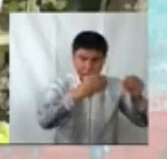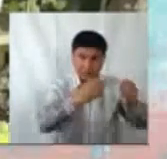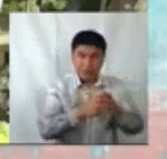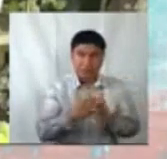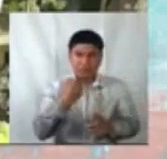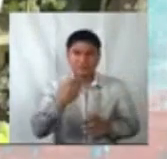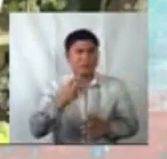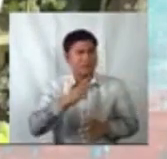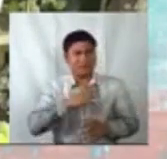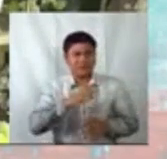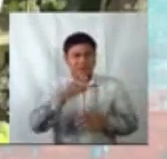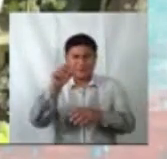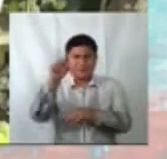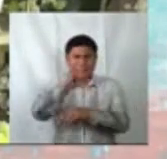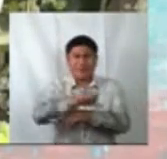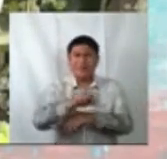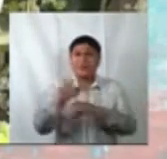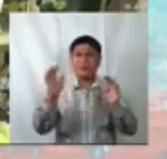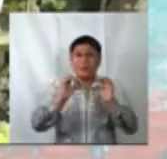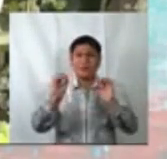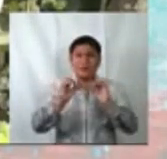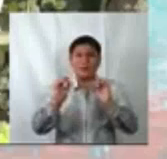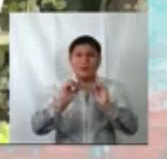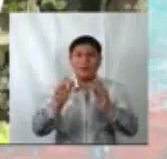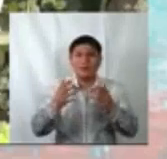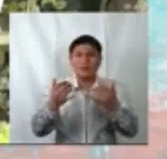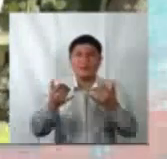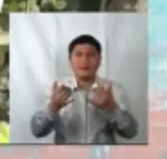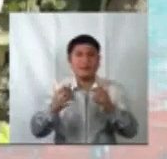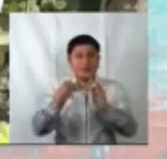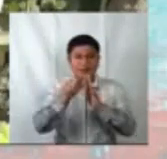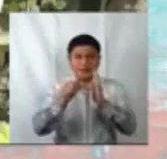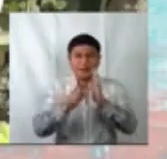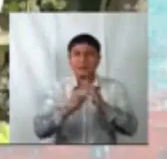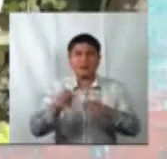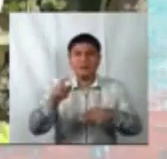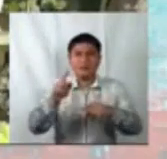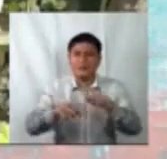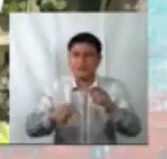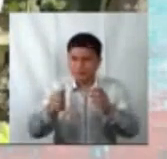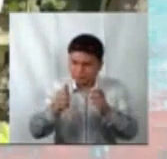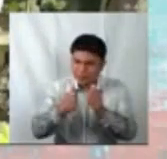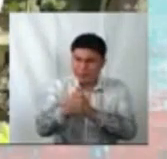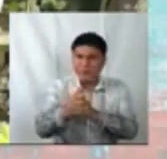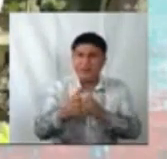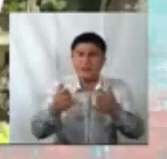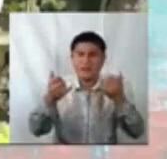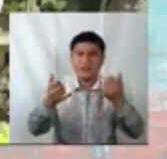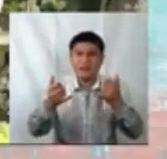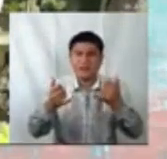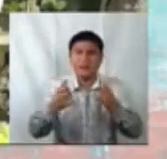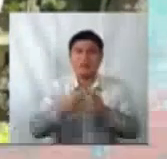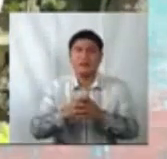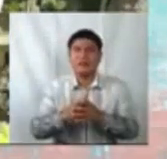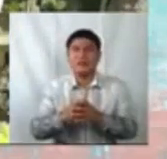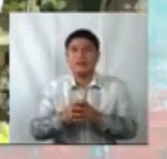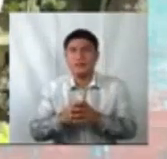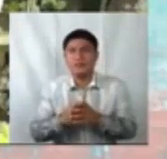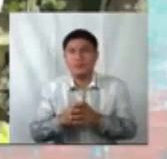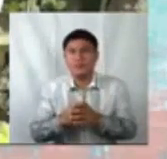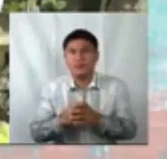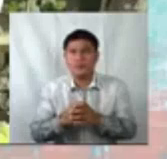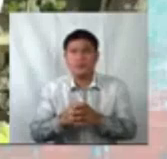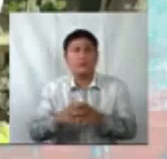na tayo. Wala na yung Tydings McDuffie Act. Hindi na natin mapapasa. They were actually, that night, they were actually gloomy. Si Quezon